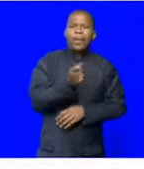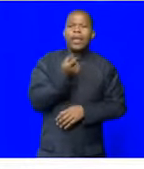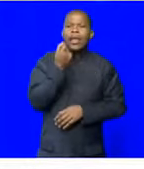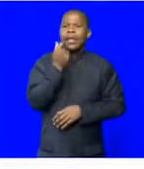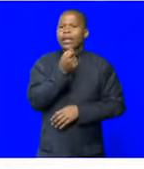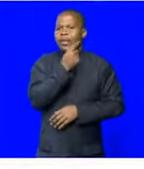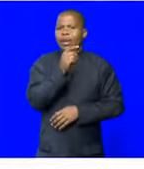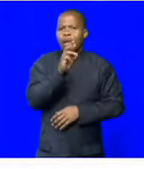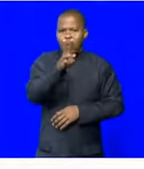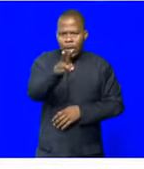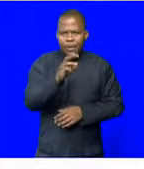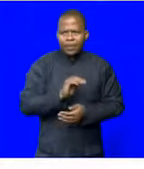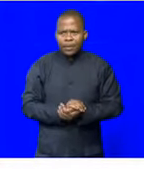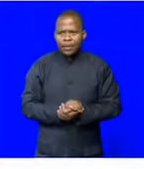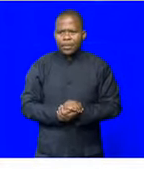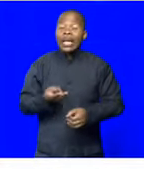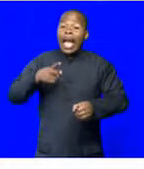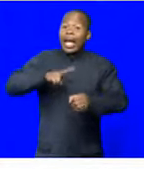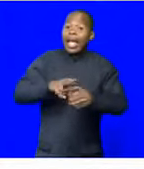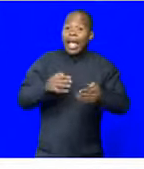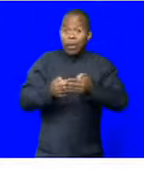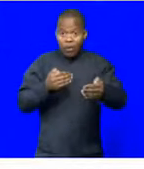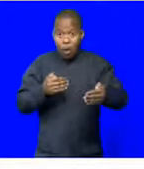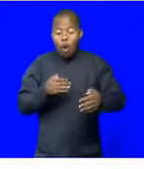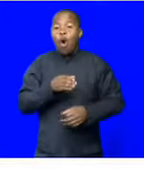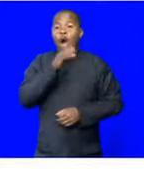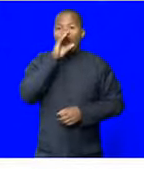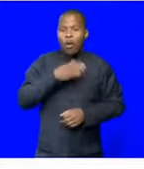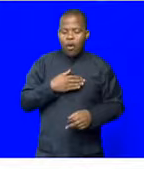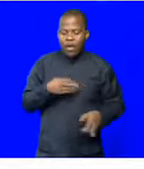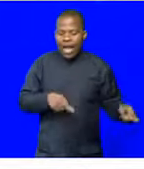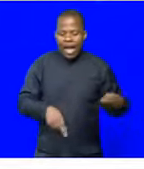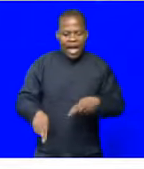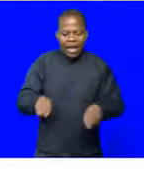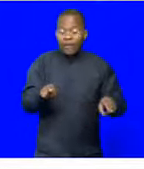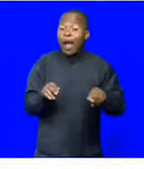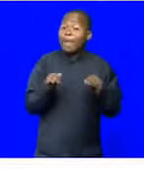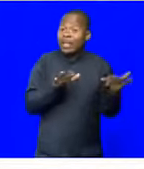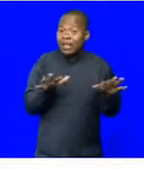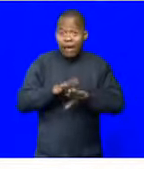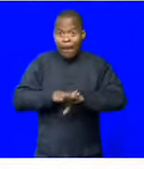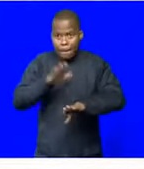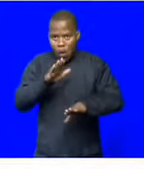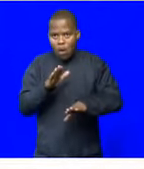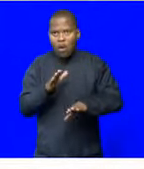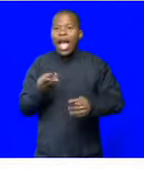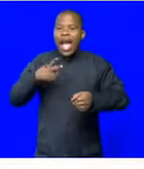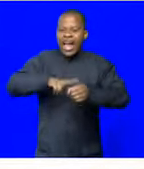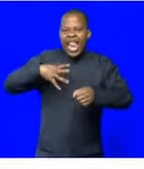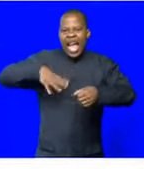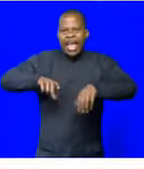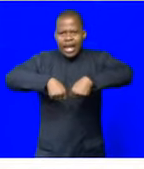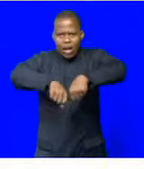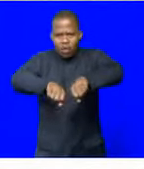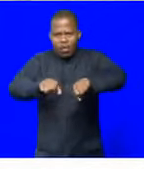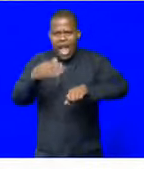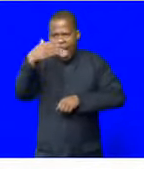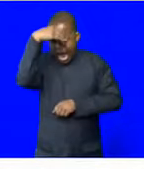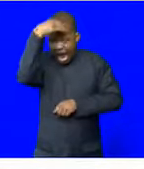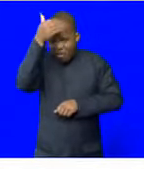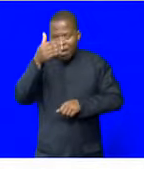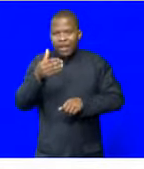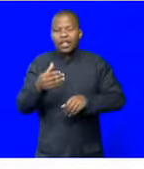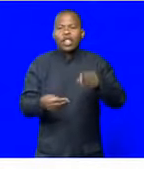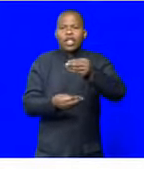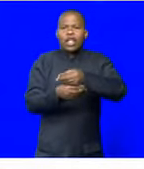lomfula lona usinika vele ingcinamba lenkulu. Tinkundla lapho khona hulumende akhetha akhiwo